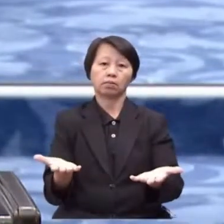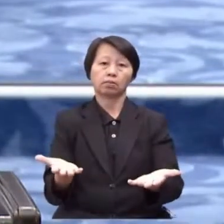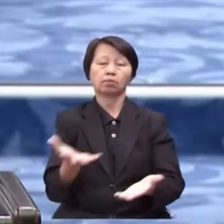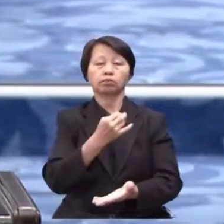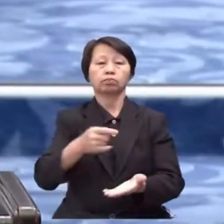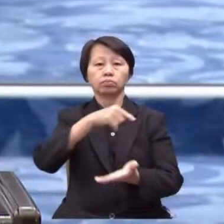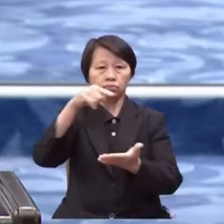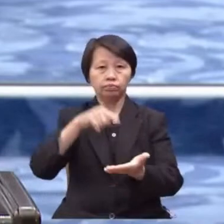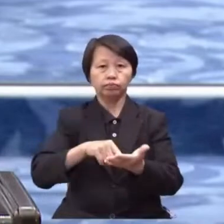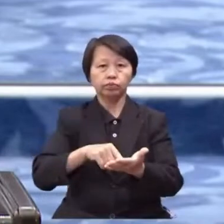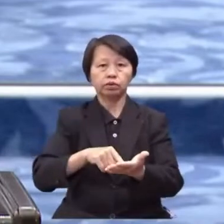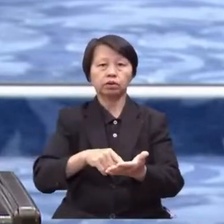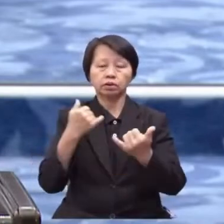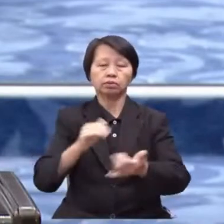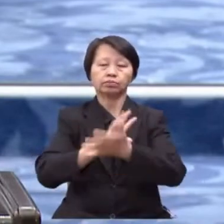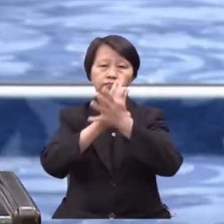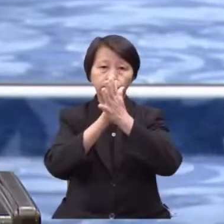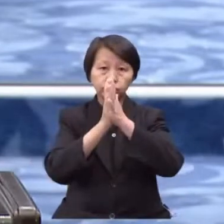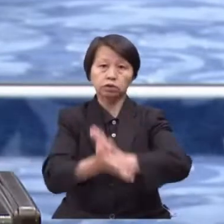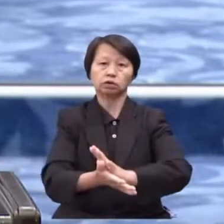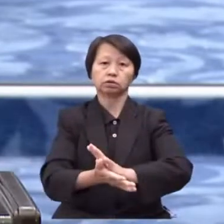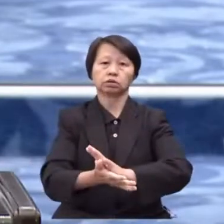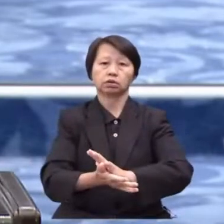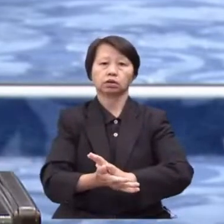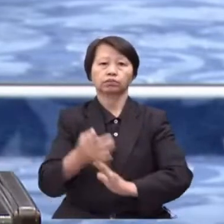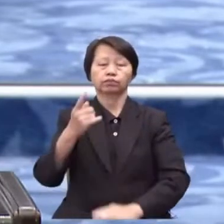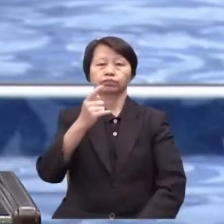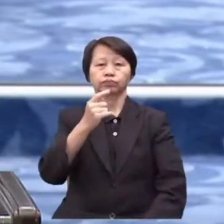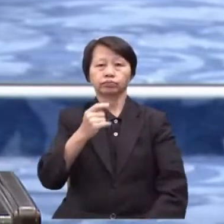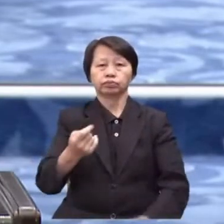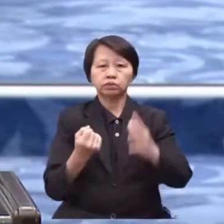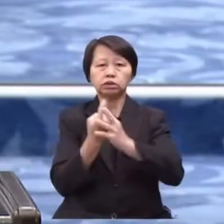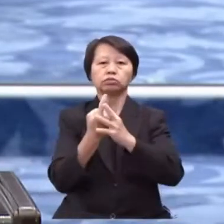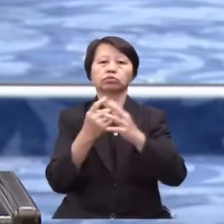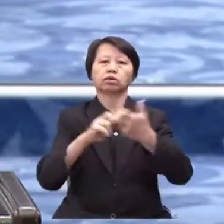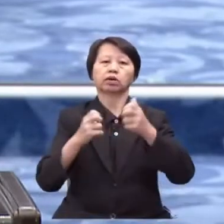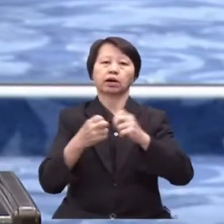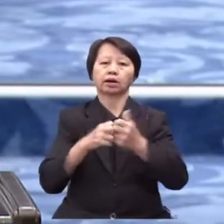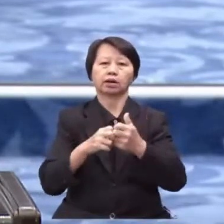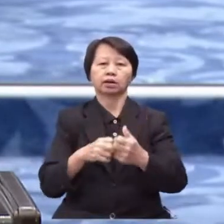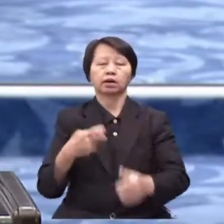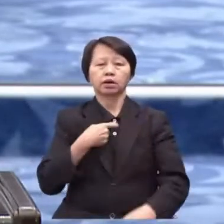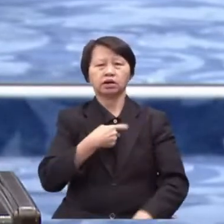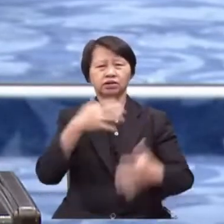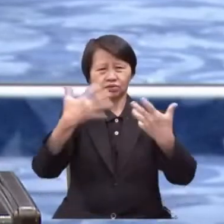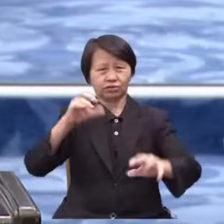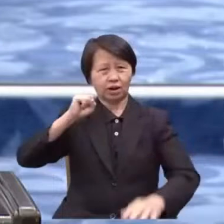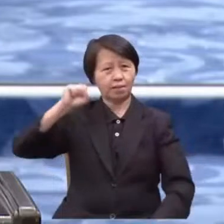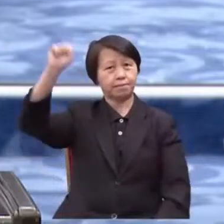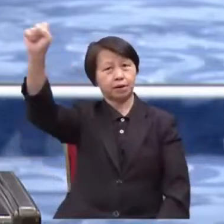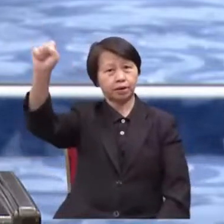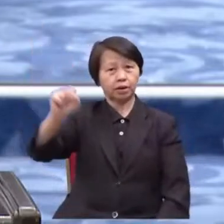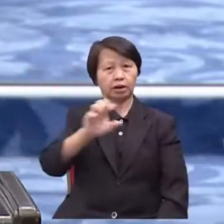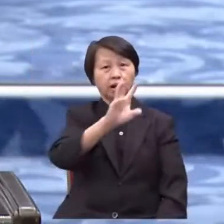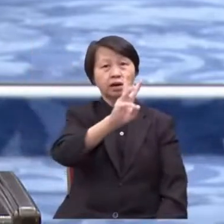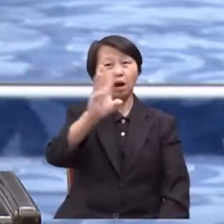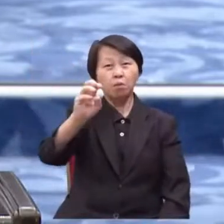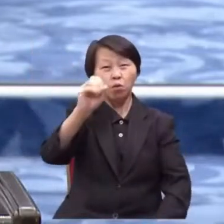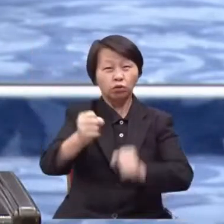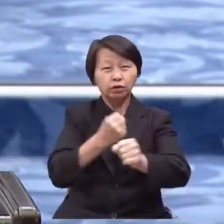dan ini yang menyebabkan timbul masalah kita sudah merdeka lebih 6